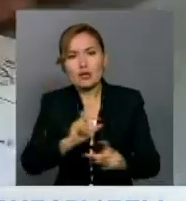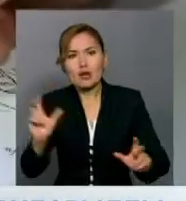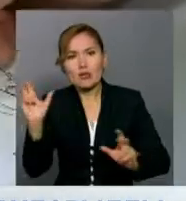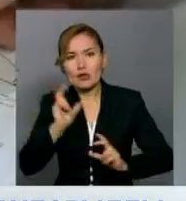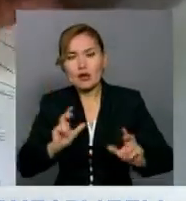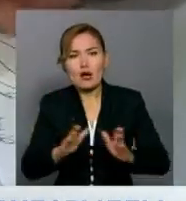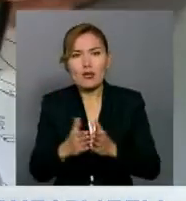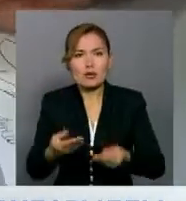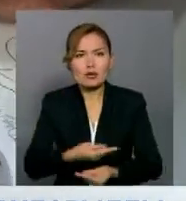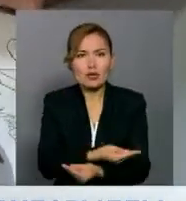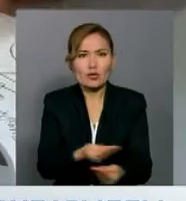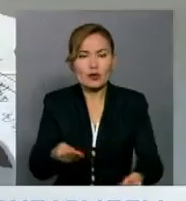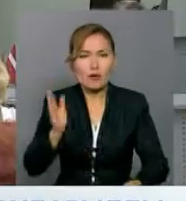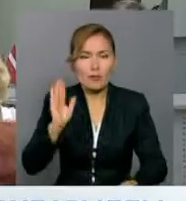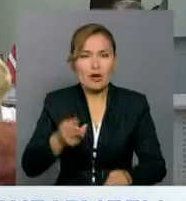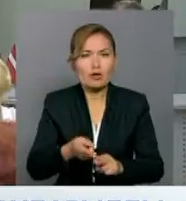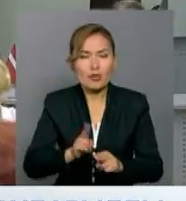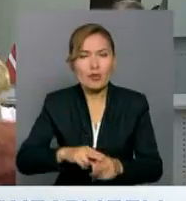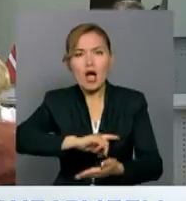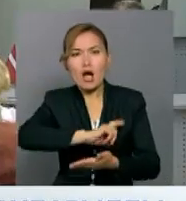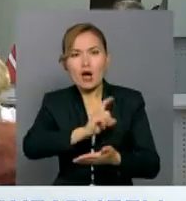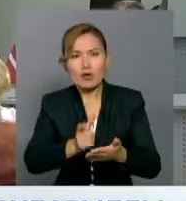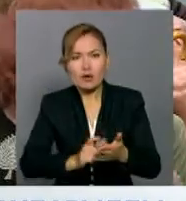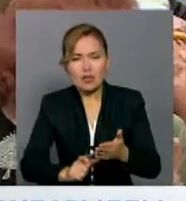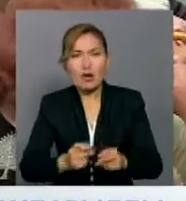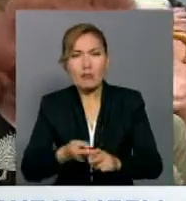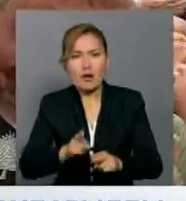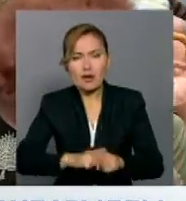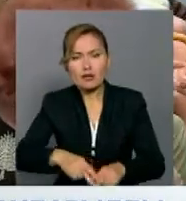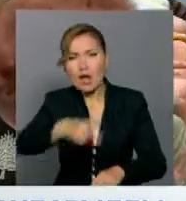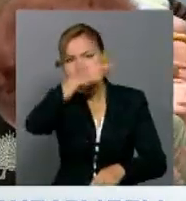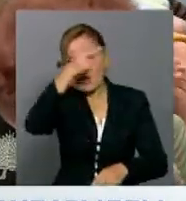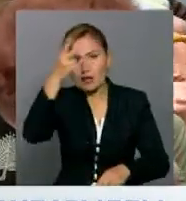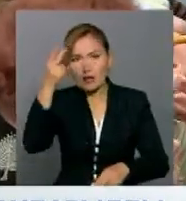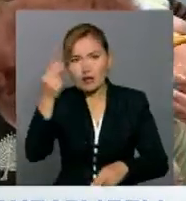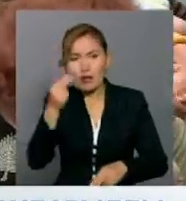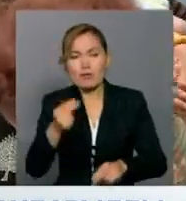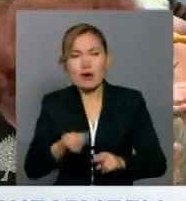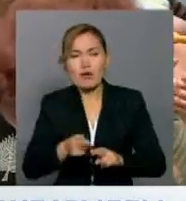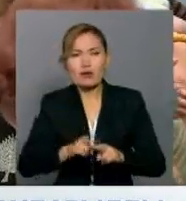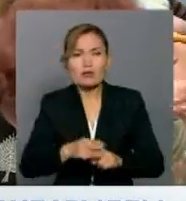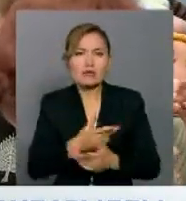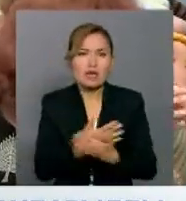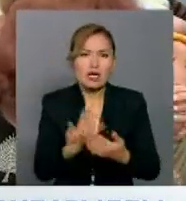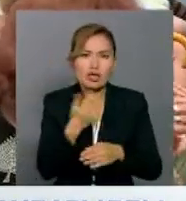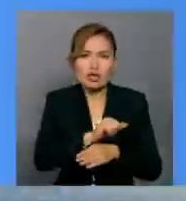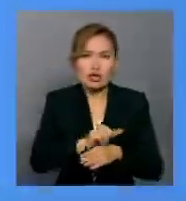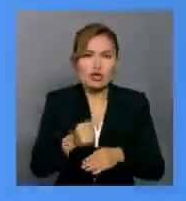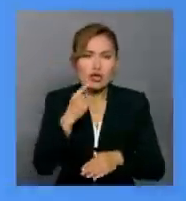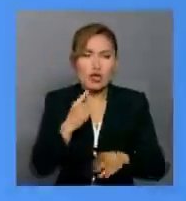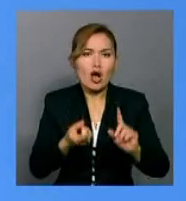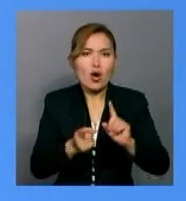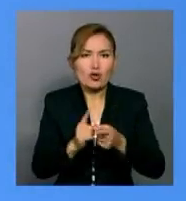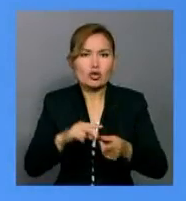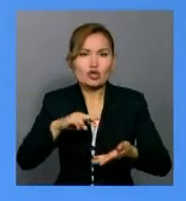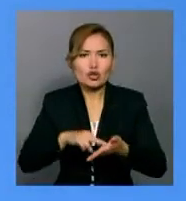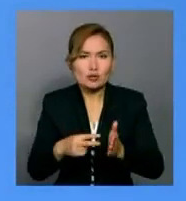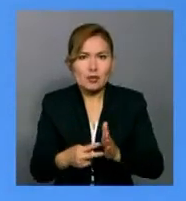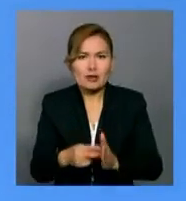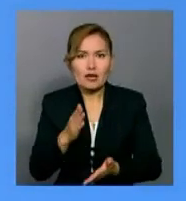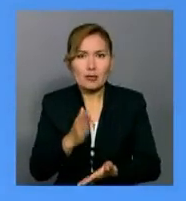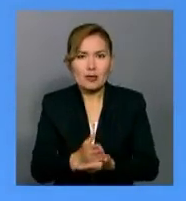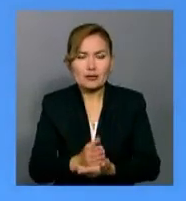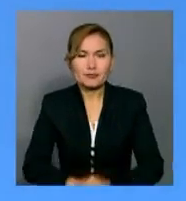жатыр. Ал алдағы уақытта қара сөздерді Литва және Эстон тілдеріне аудару жоспары бар. Рауан Мыңбаев, Марина Петрова, Сергей Самойлов,